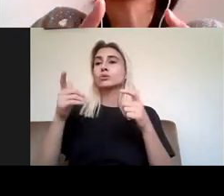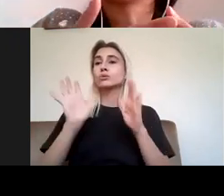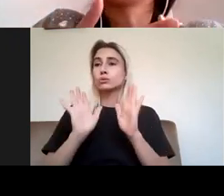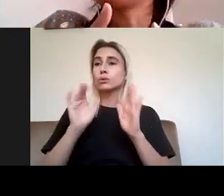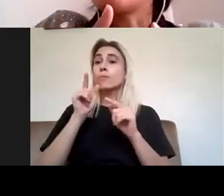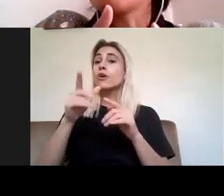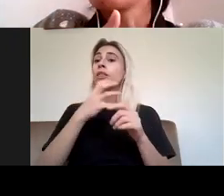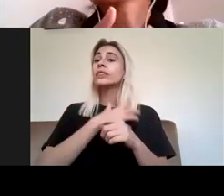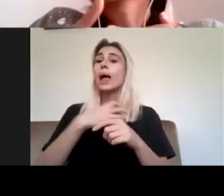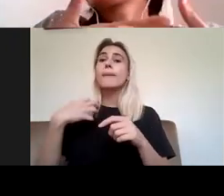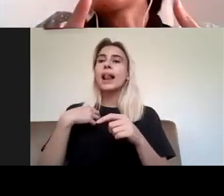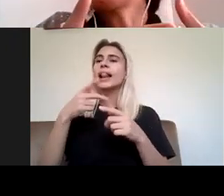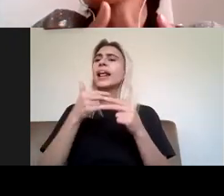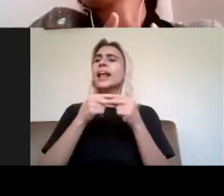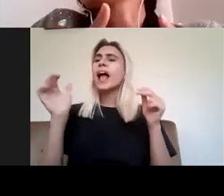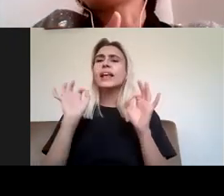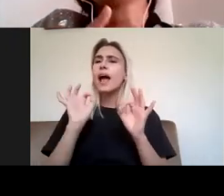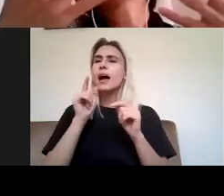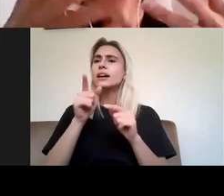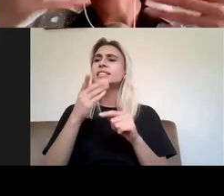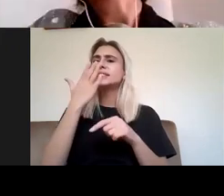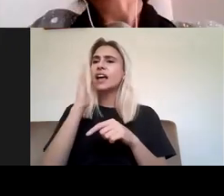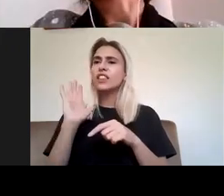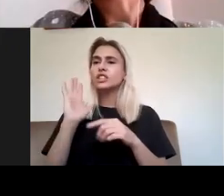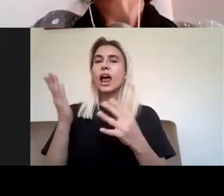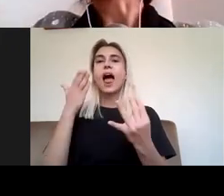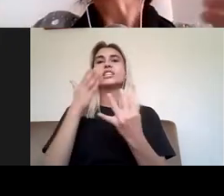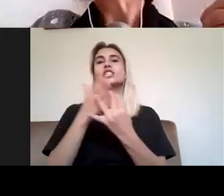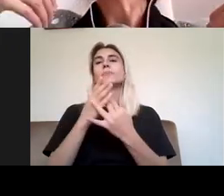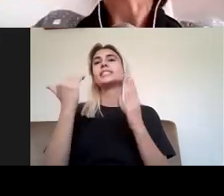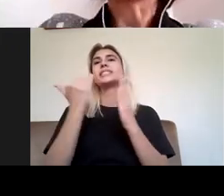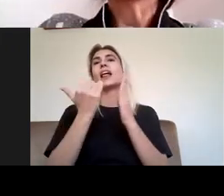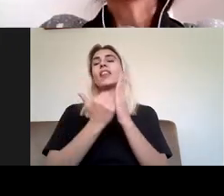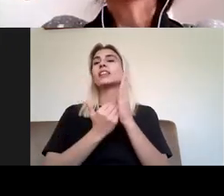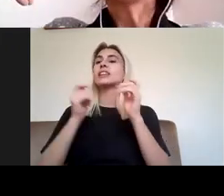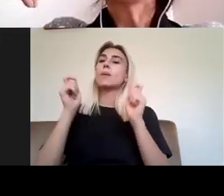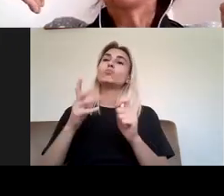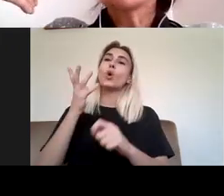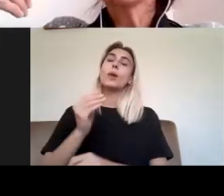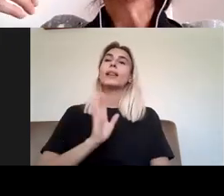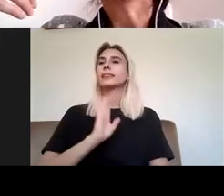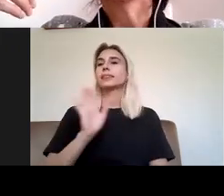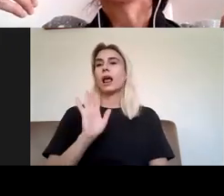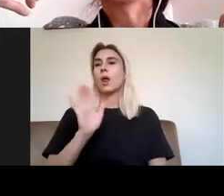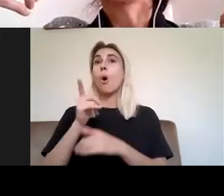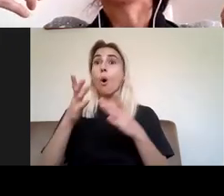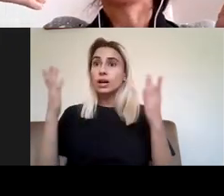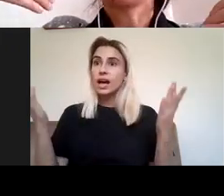temel hikaye sadece işte erişilebilirlik standartlarını yapmış olmak değil. Zaten o kadar